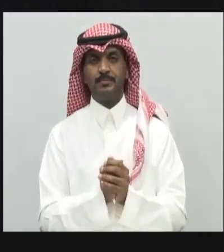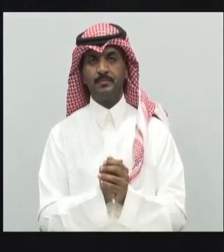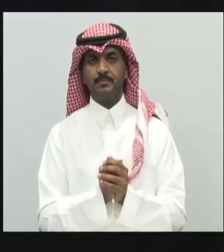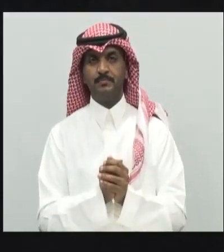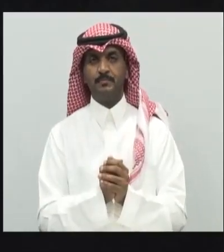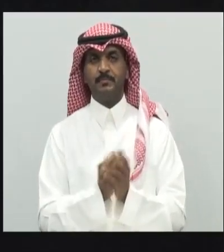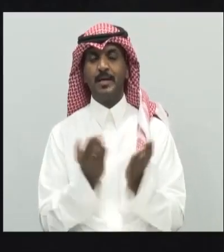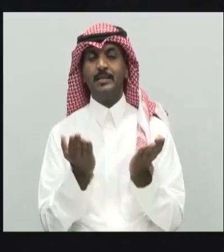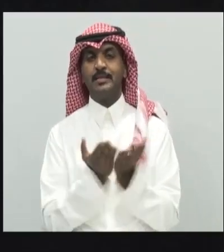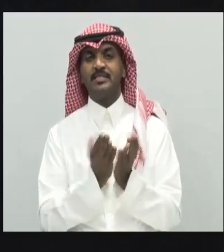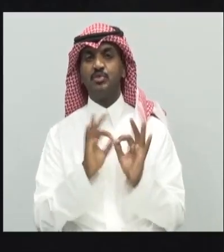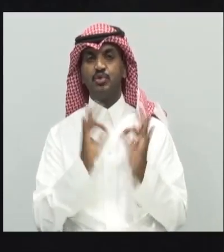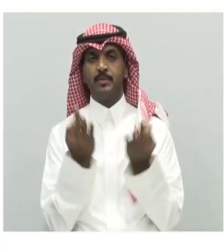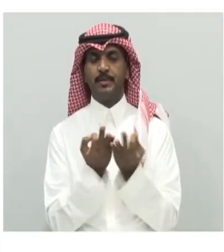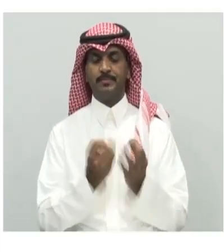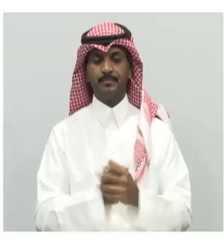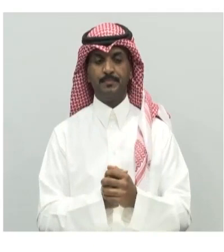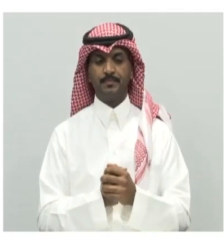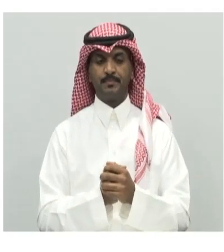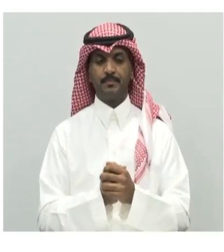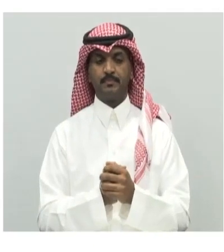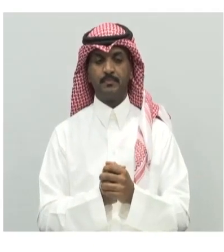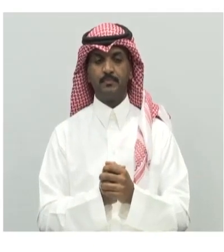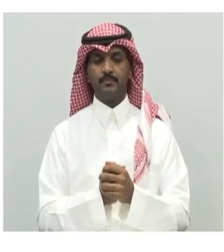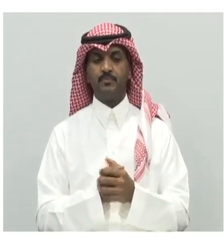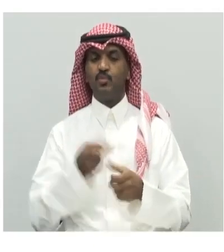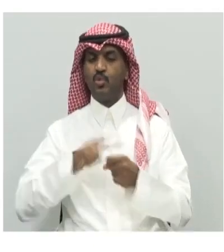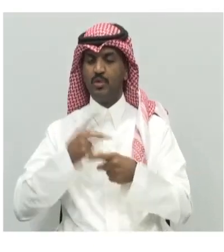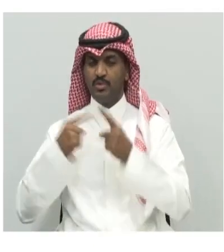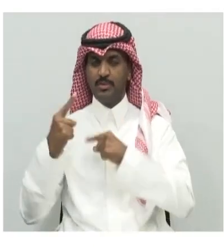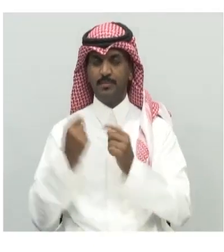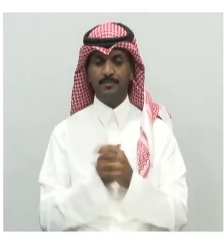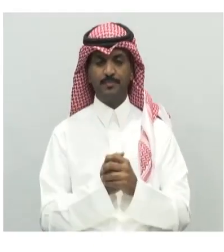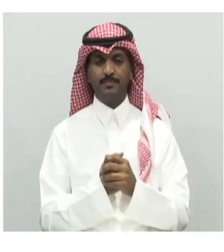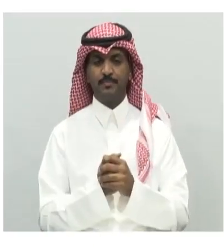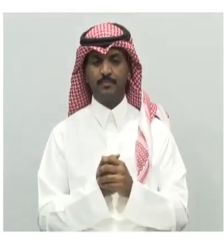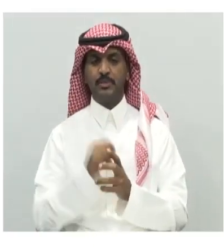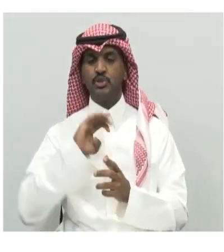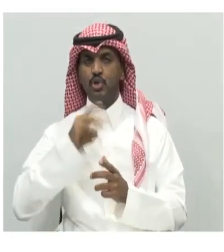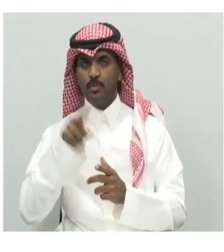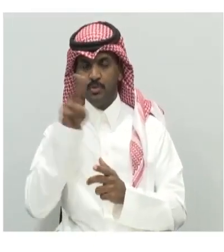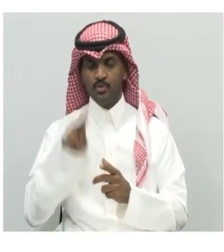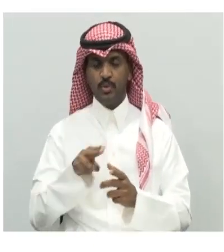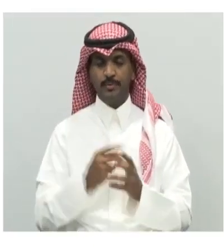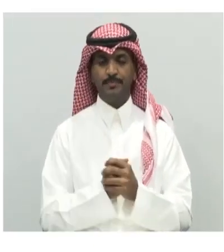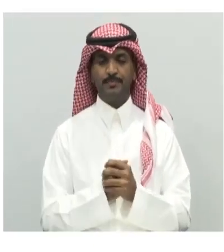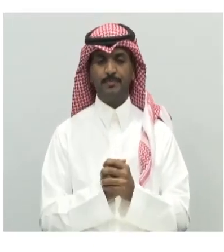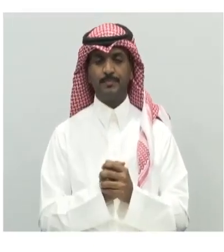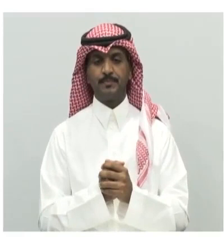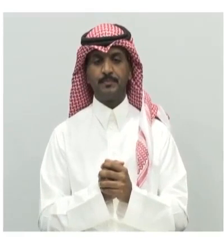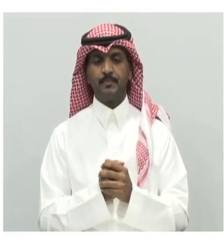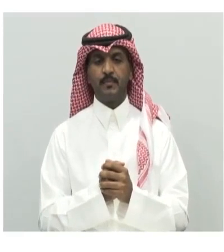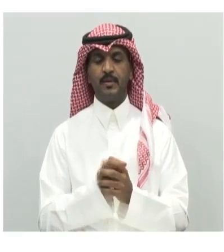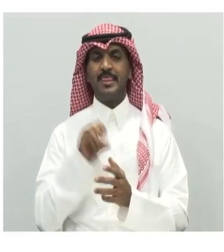الدراسات الاجتماعيه نراجع درسنا السابق ونجيب على السؤال التالي